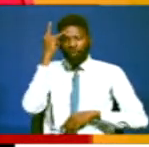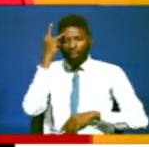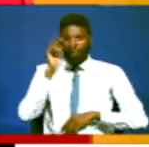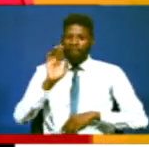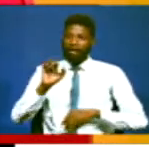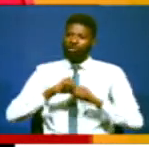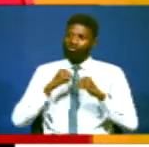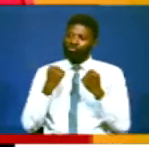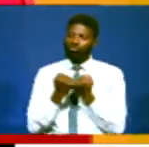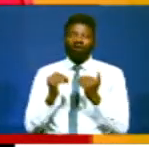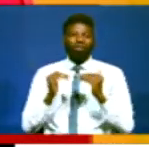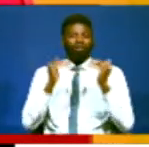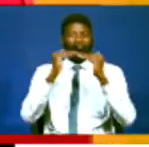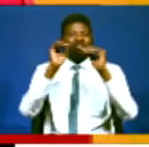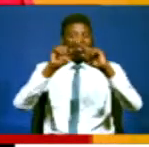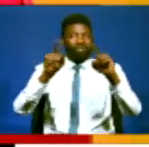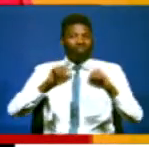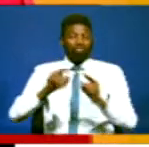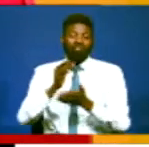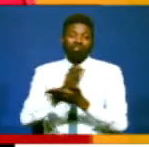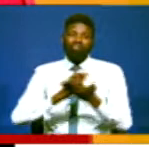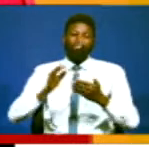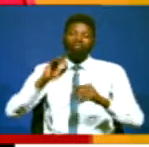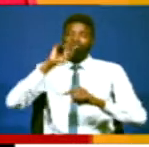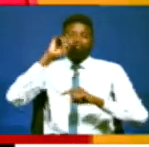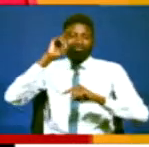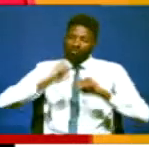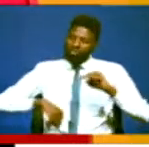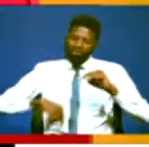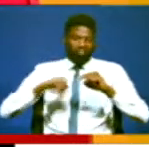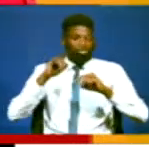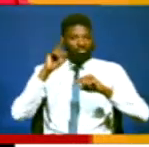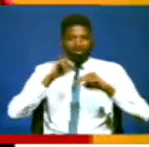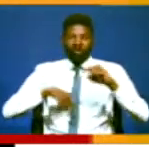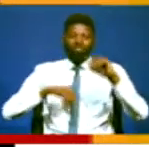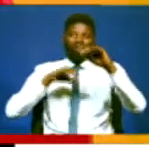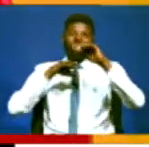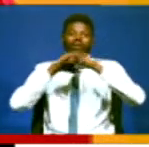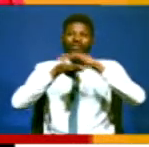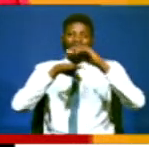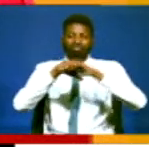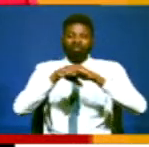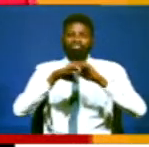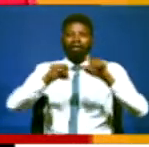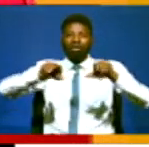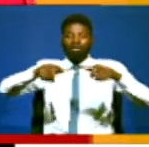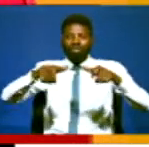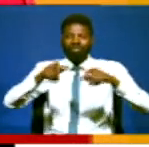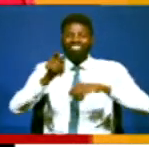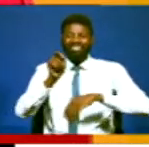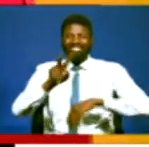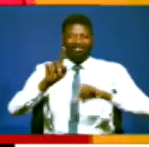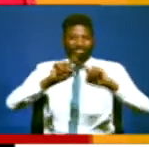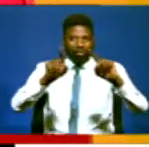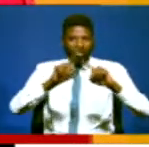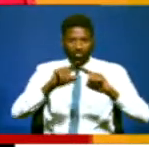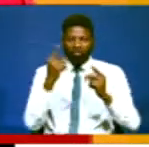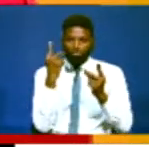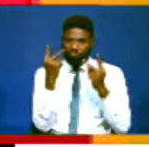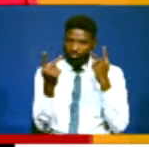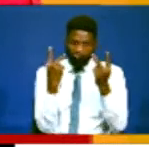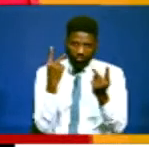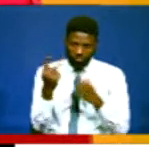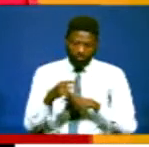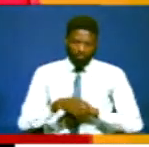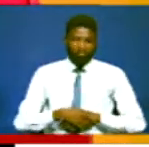hawawezi daima bilikuli, hawawezi wakafikia vyombo vya habari kutazama. Kwa hivyo wengi wamo